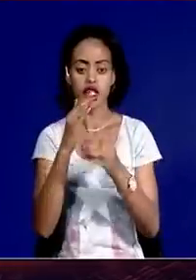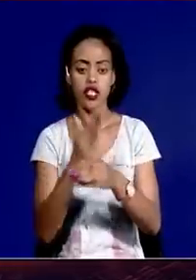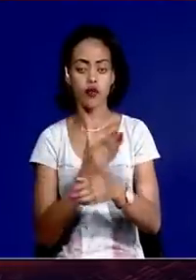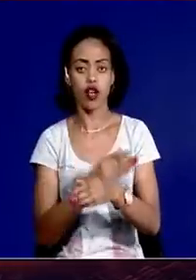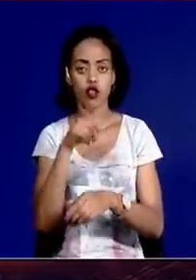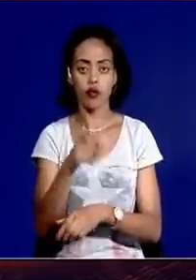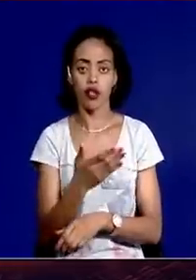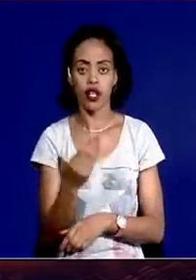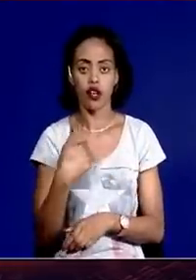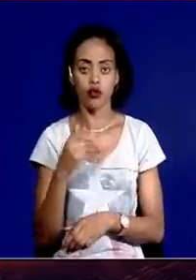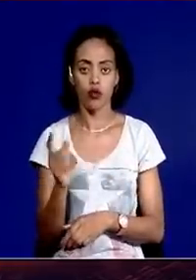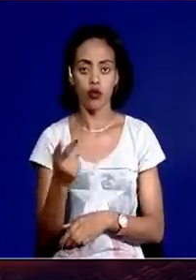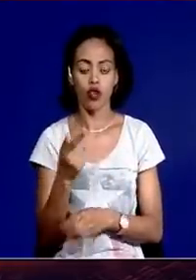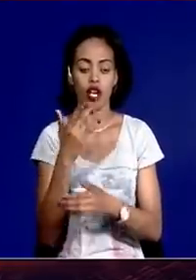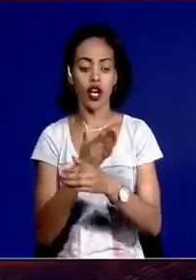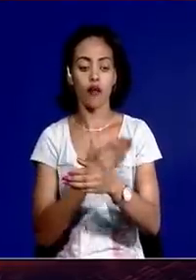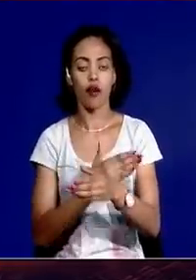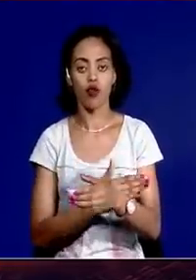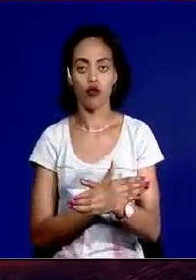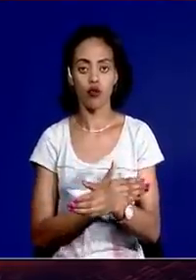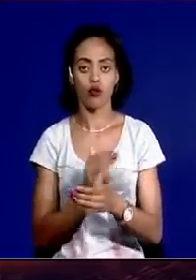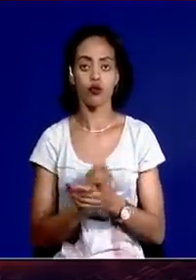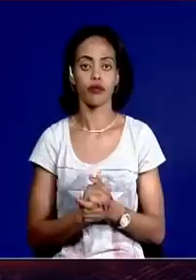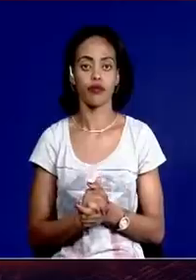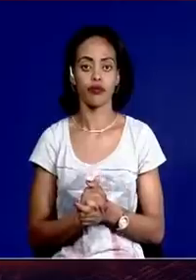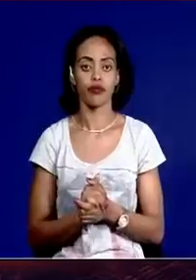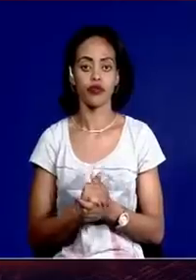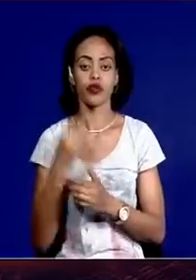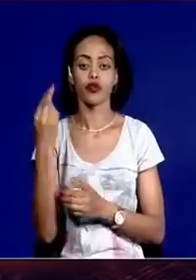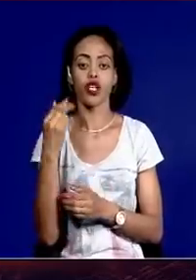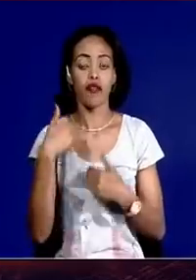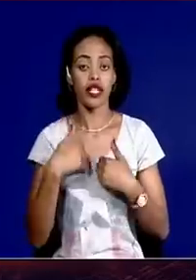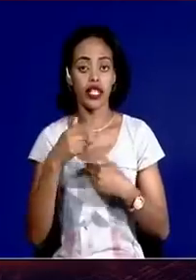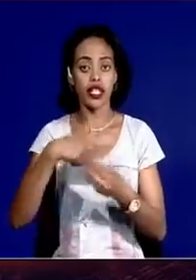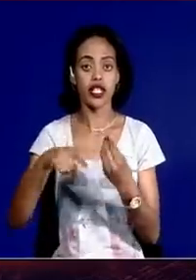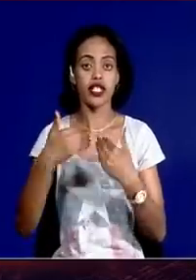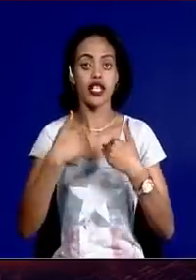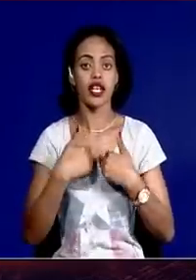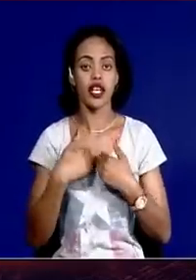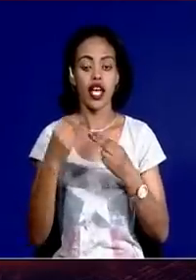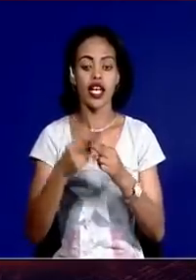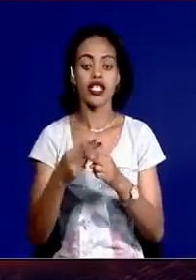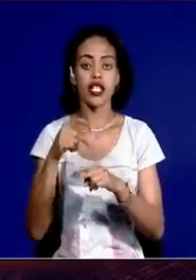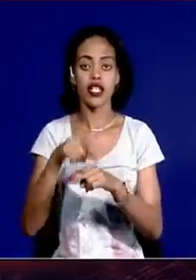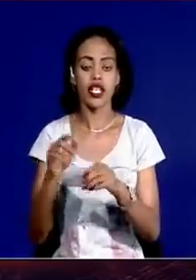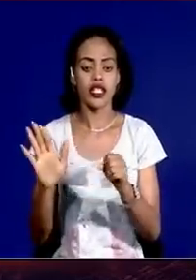نكرتاليا. كم محيشو. بتك أو كل تزلنا حزرات كذي